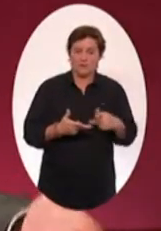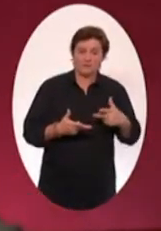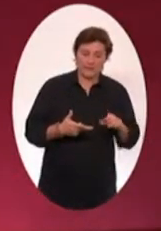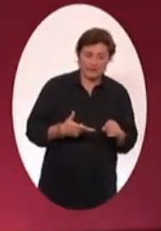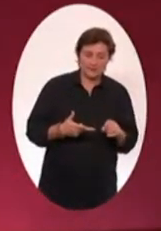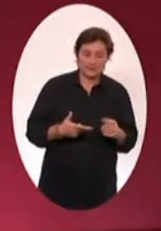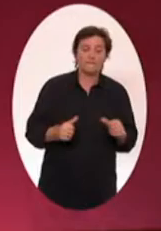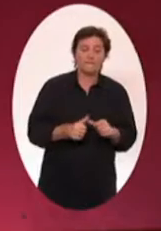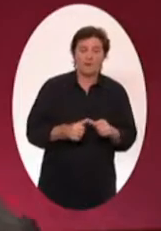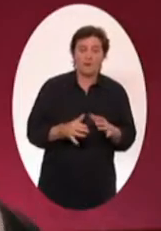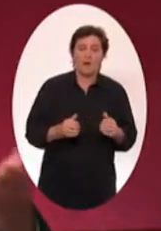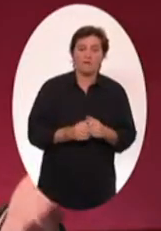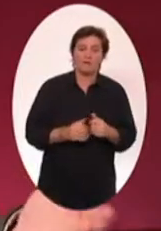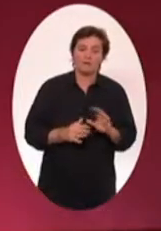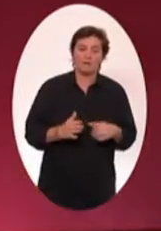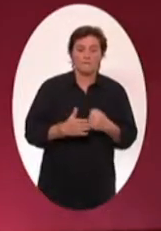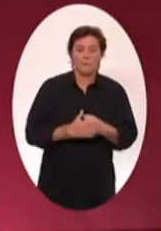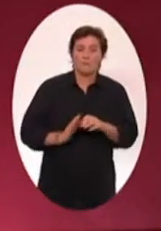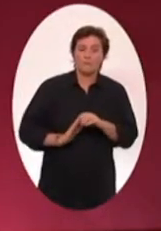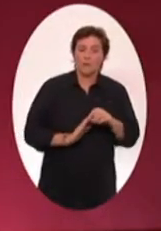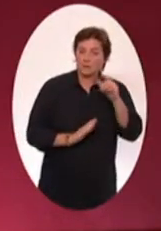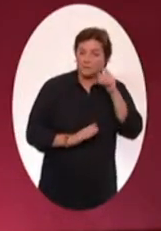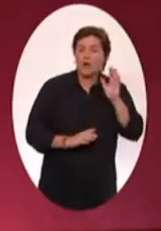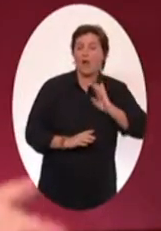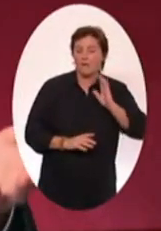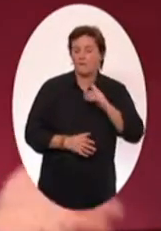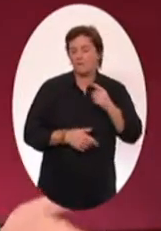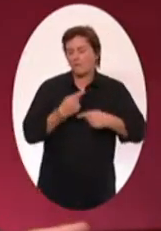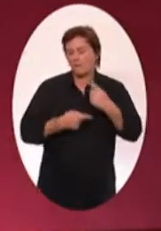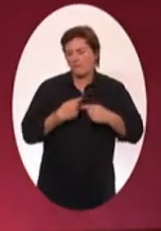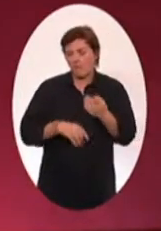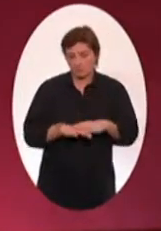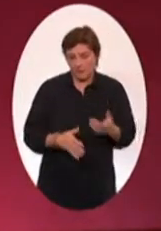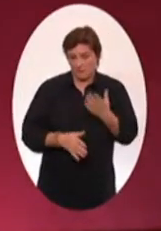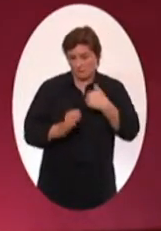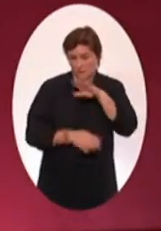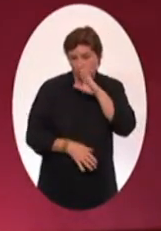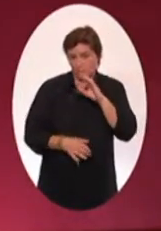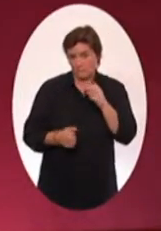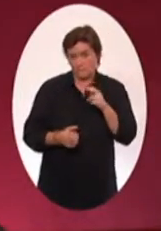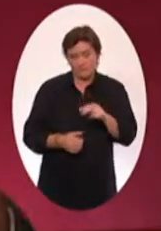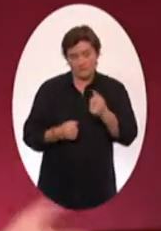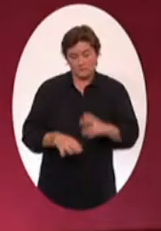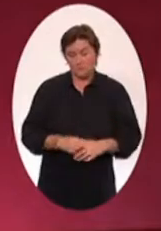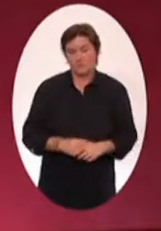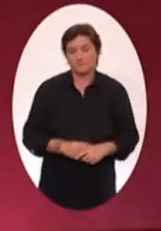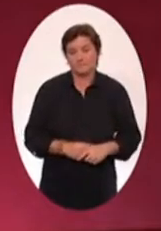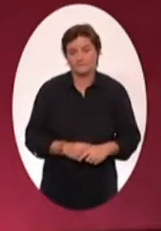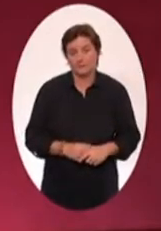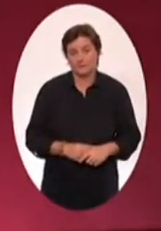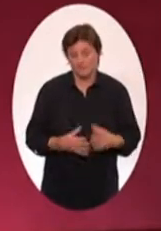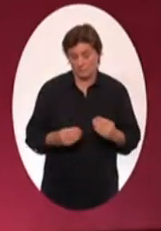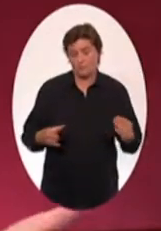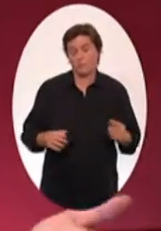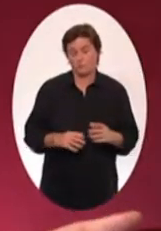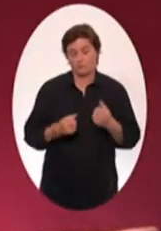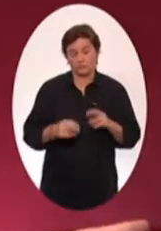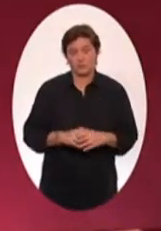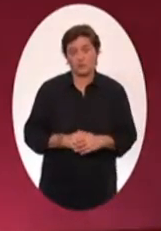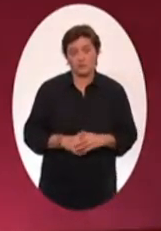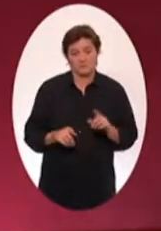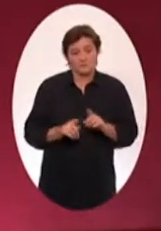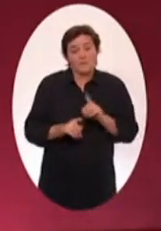du Front républicain qui nous ont tellement servi par le passé. C'est eux qui vont avoir ce problème-là, dans beaucoup de régions. Peut-être